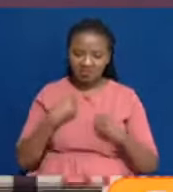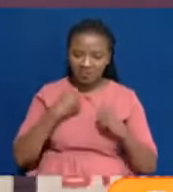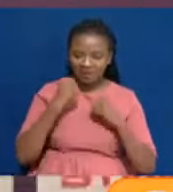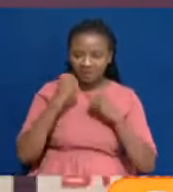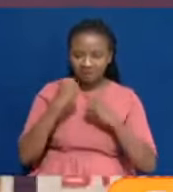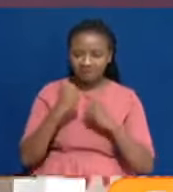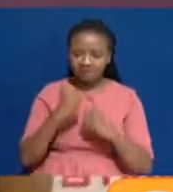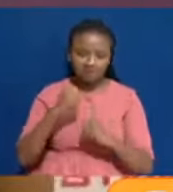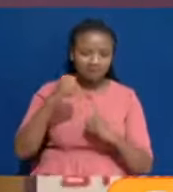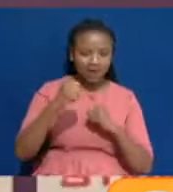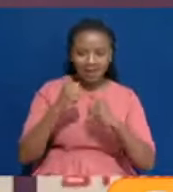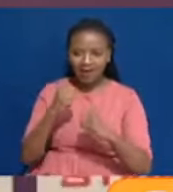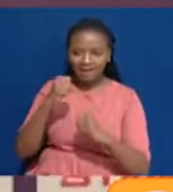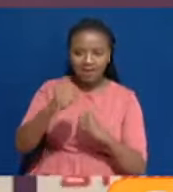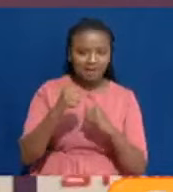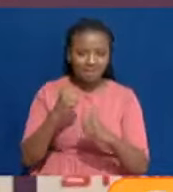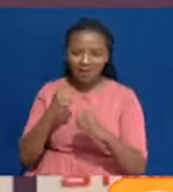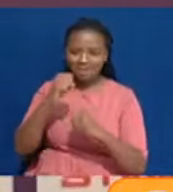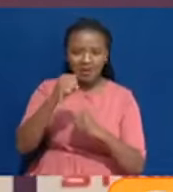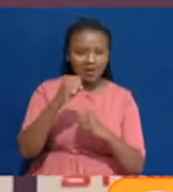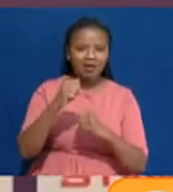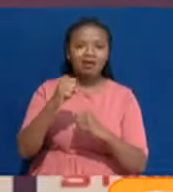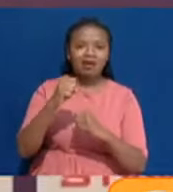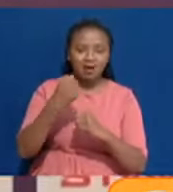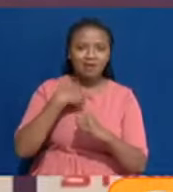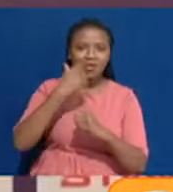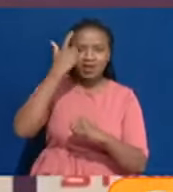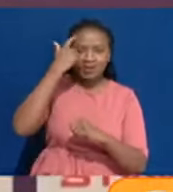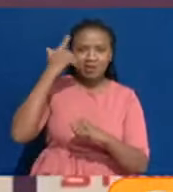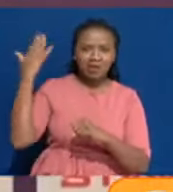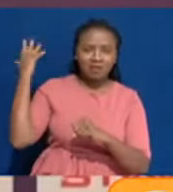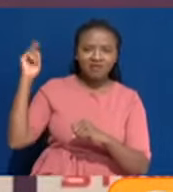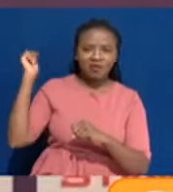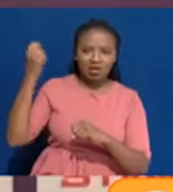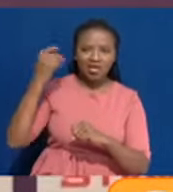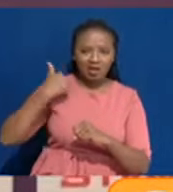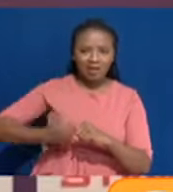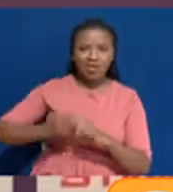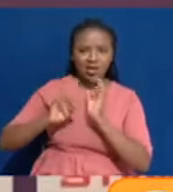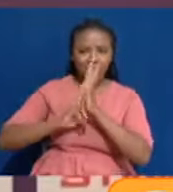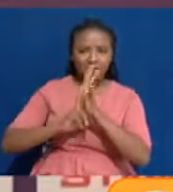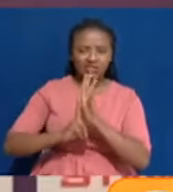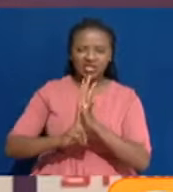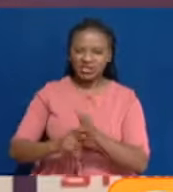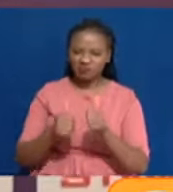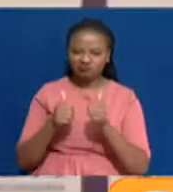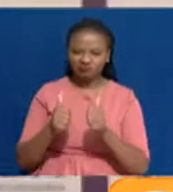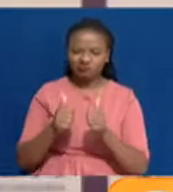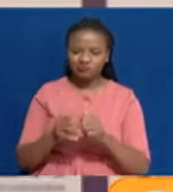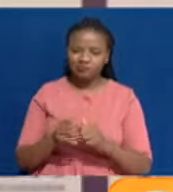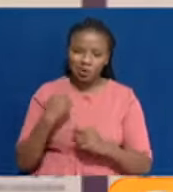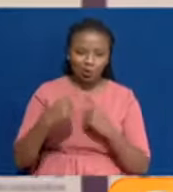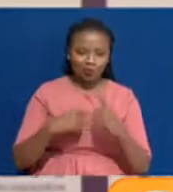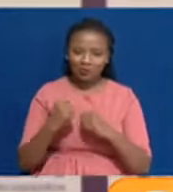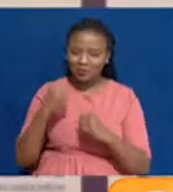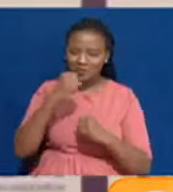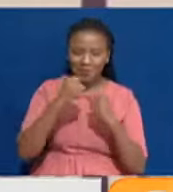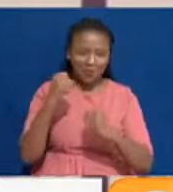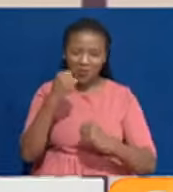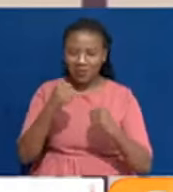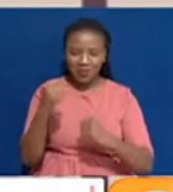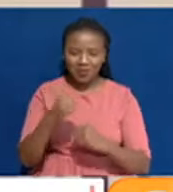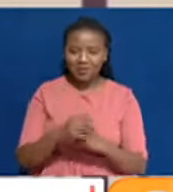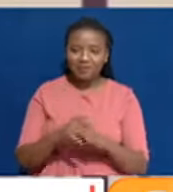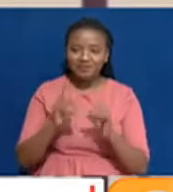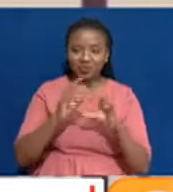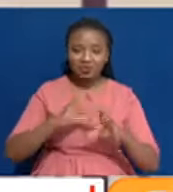na nikajua pale nimetoka home Kenya, lazima niakilishe nchi yangu. Coach akaniambia aini